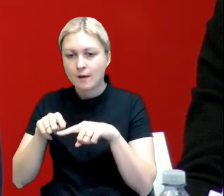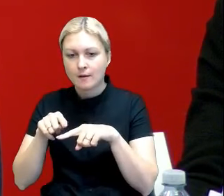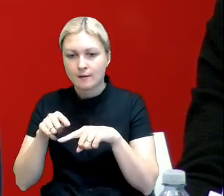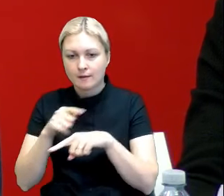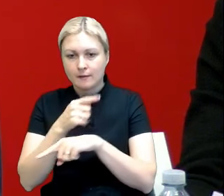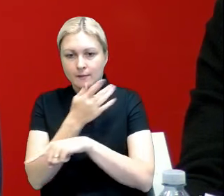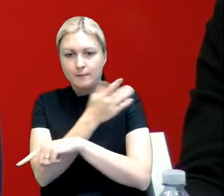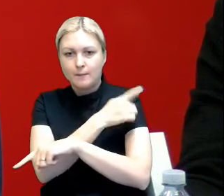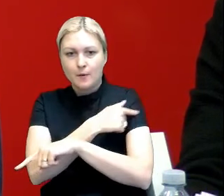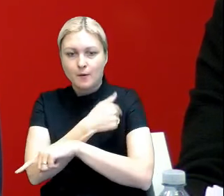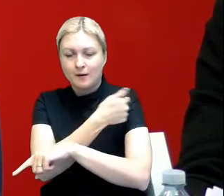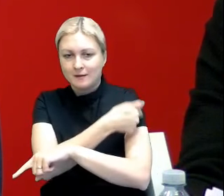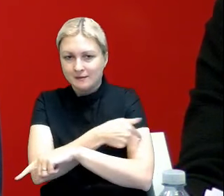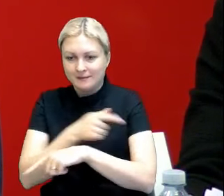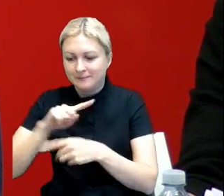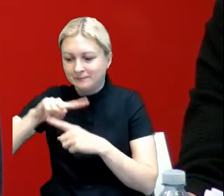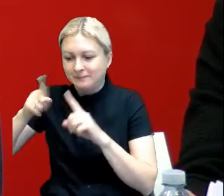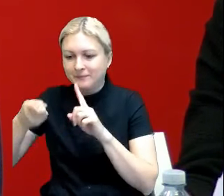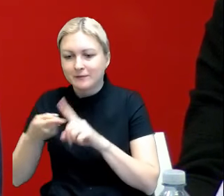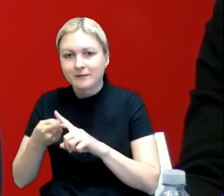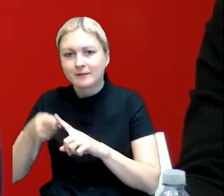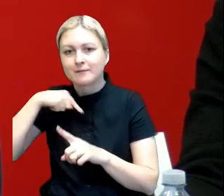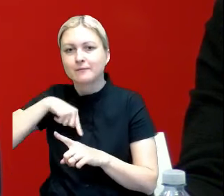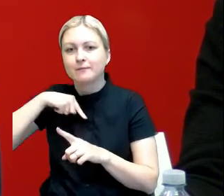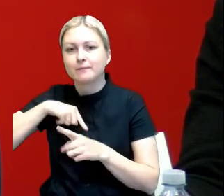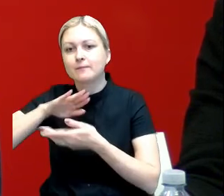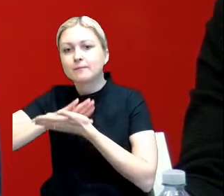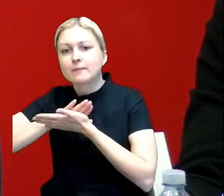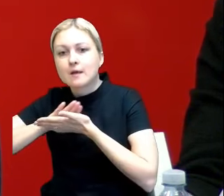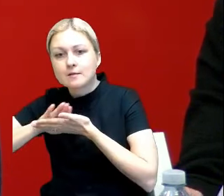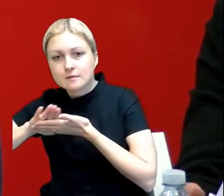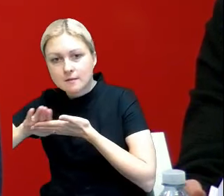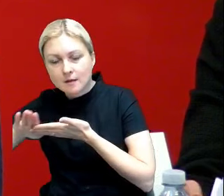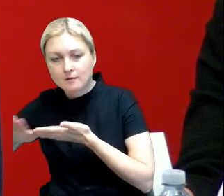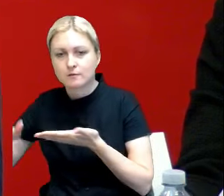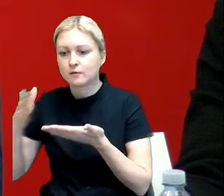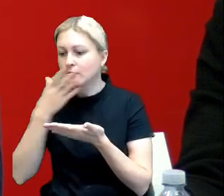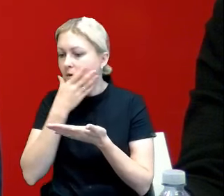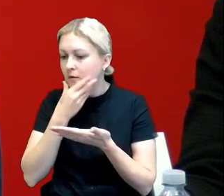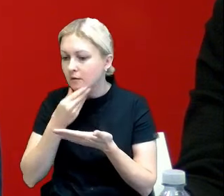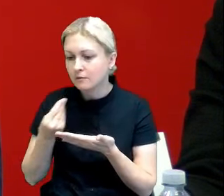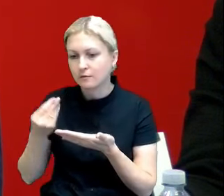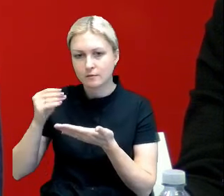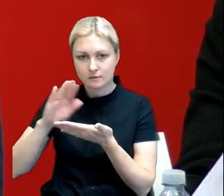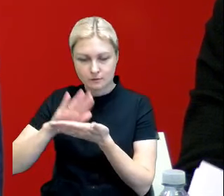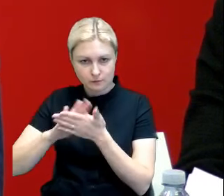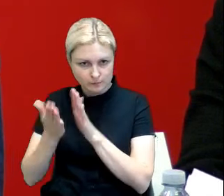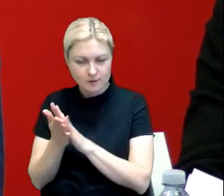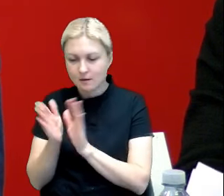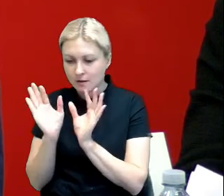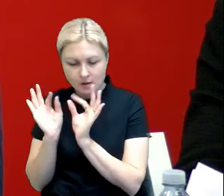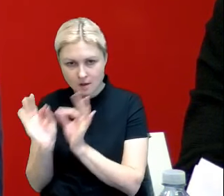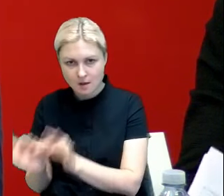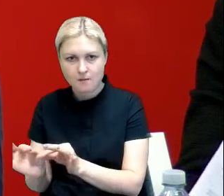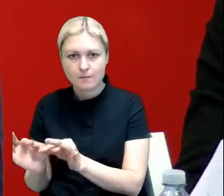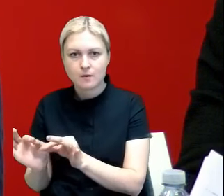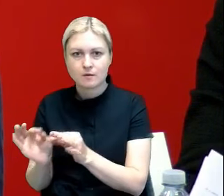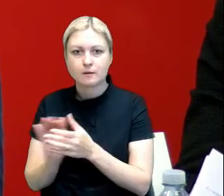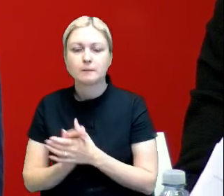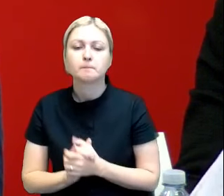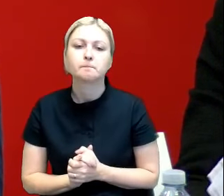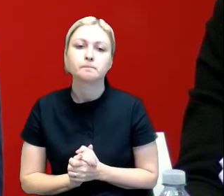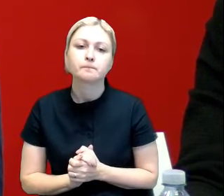estetiškai sutvarkyta visa vidinė vidinė pastate esanti infrastruktūra bet bet a